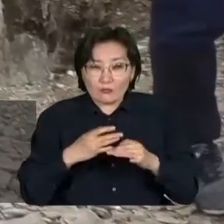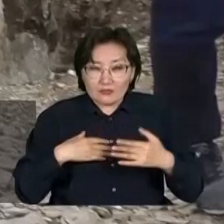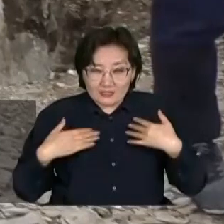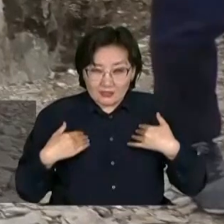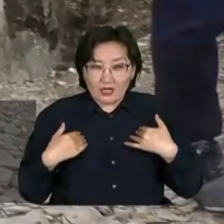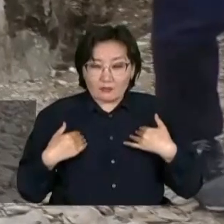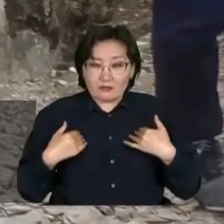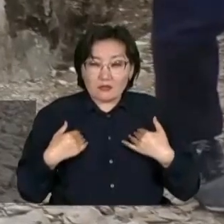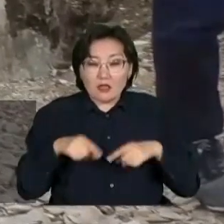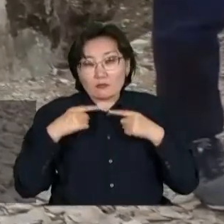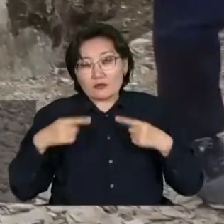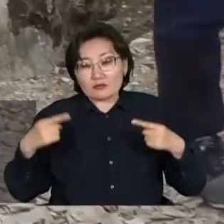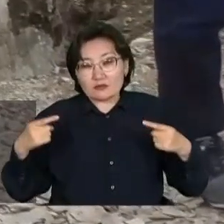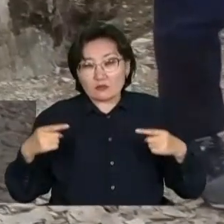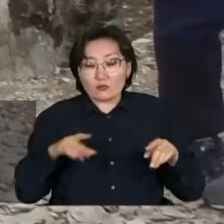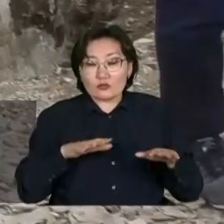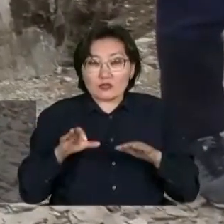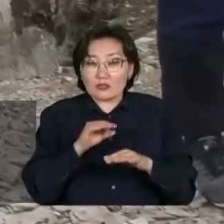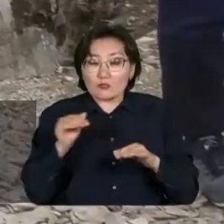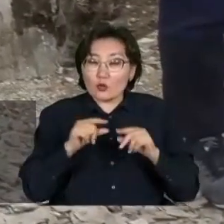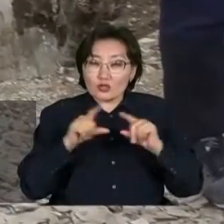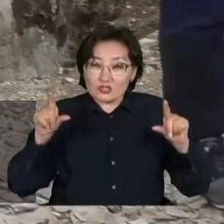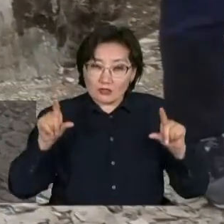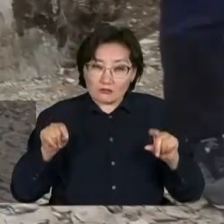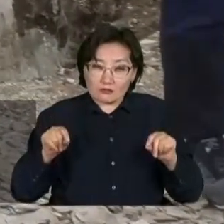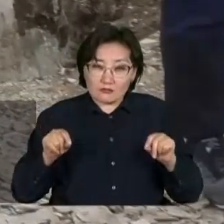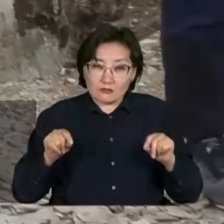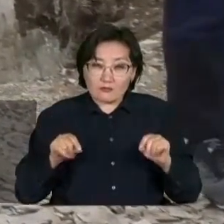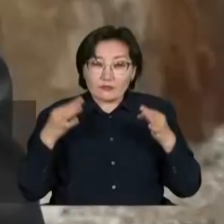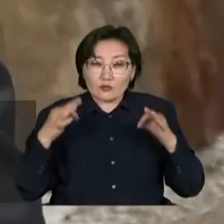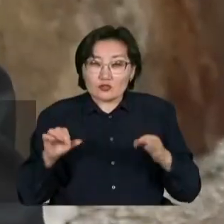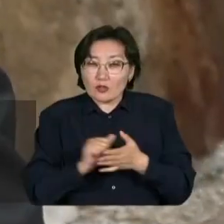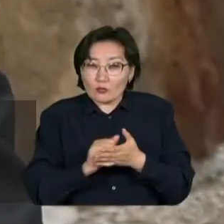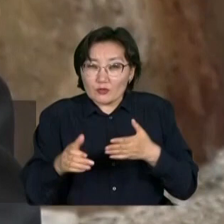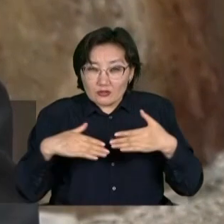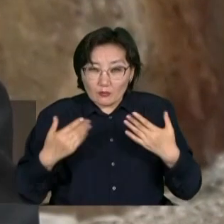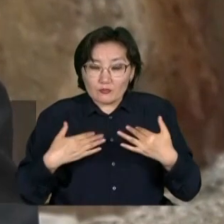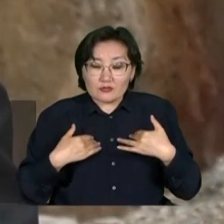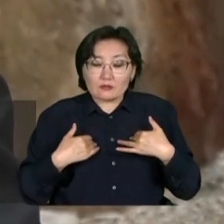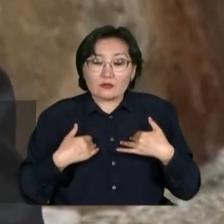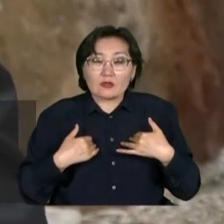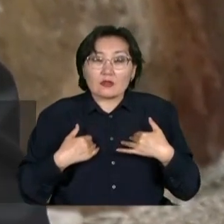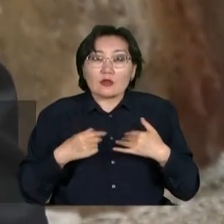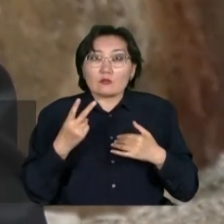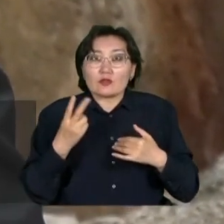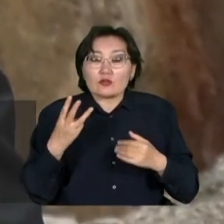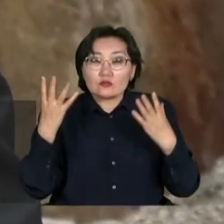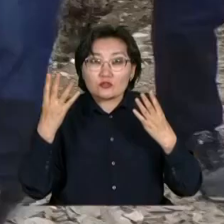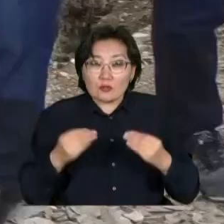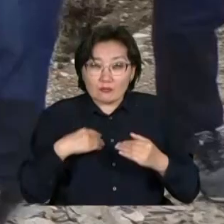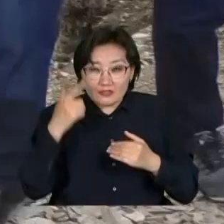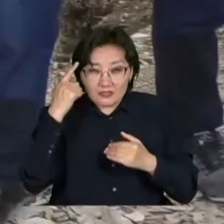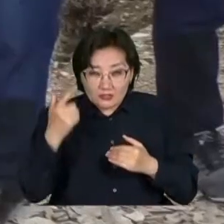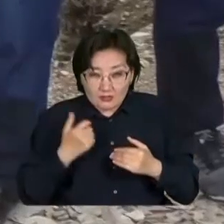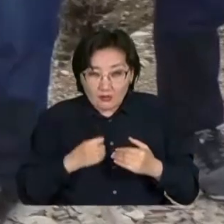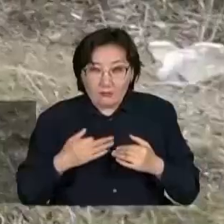тарапымыздан басқа жерден ресми органдардан рұқсат алынбаған. Біз хабардар болғанымыз бұны 1-2 күн ғана болды, бізге хабардар еткен